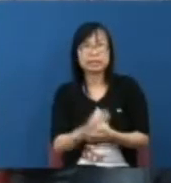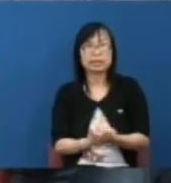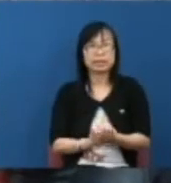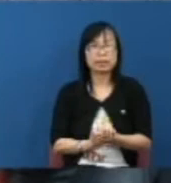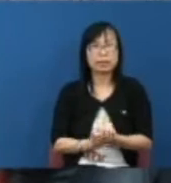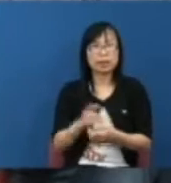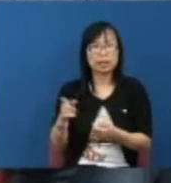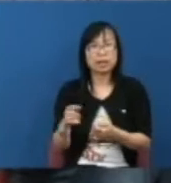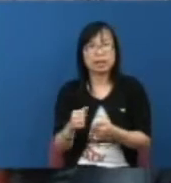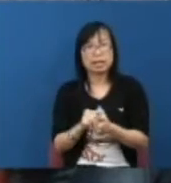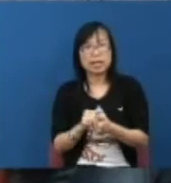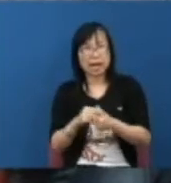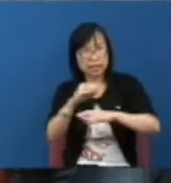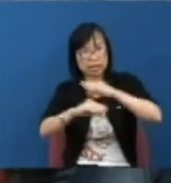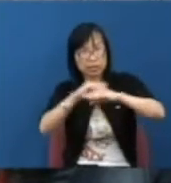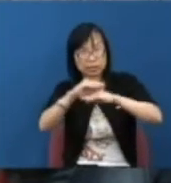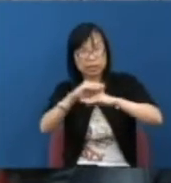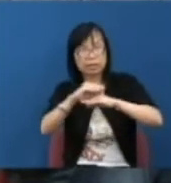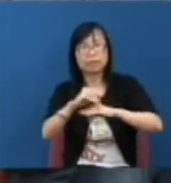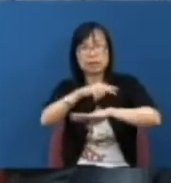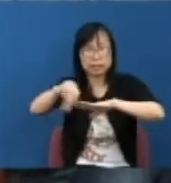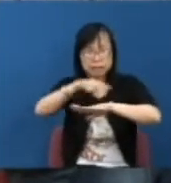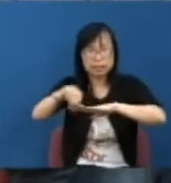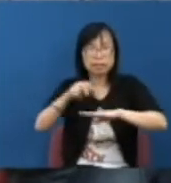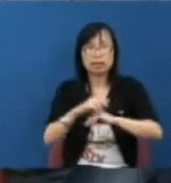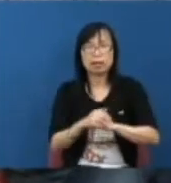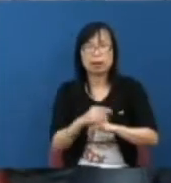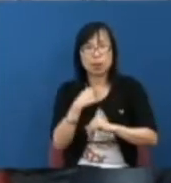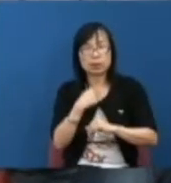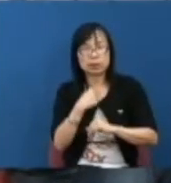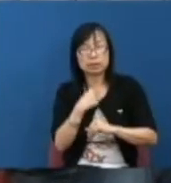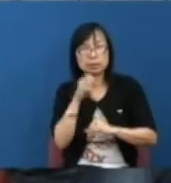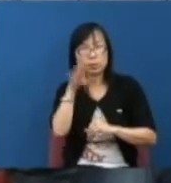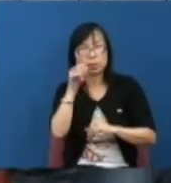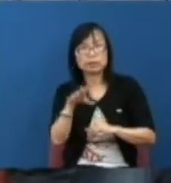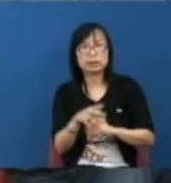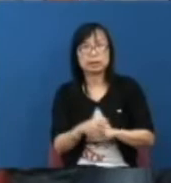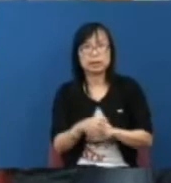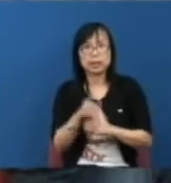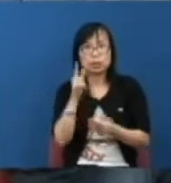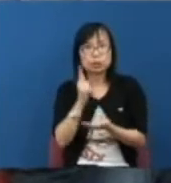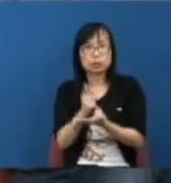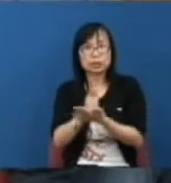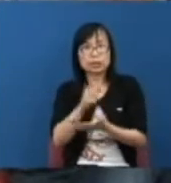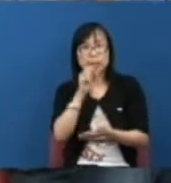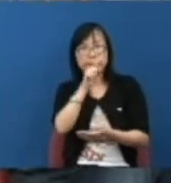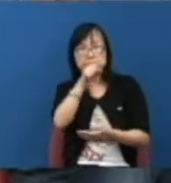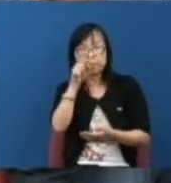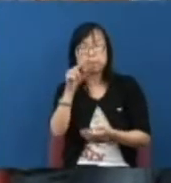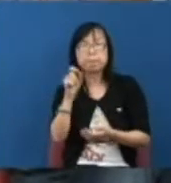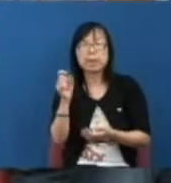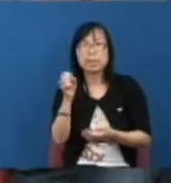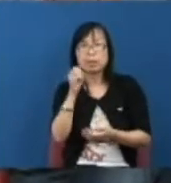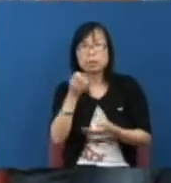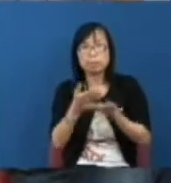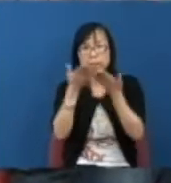哋呢啲咁嘅建設啦。咁但係我哋要講一啲 point 咧係真係對於成個社會有